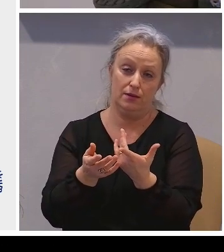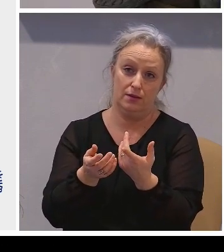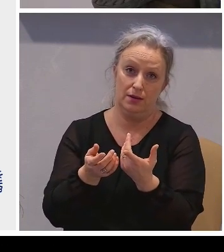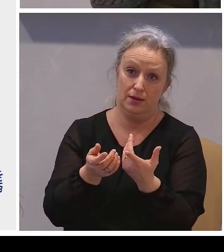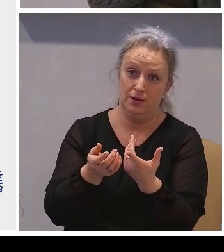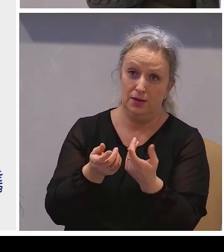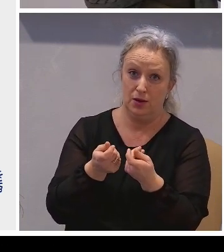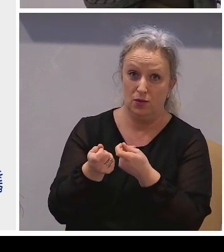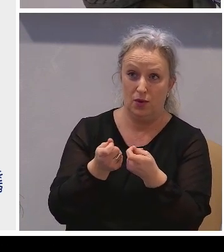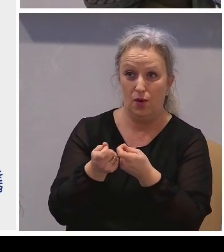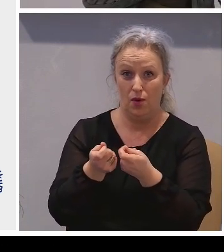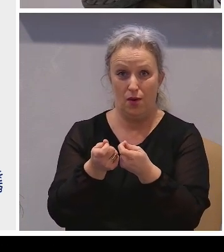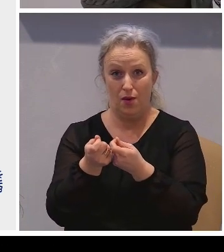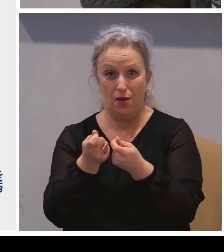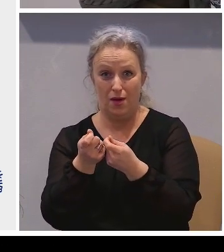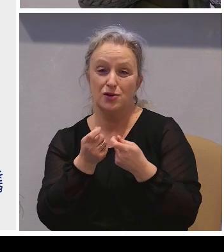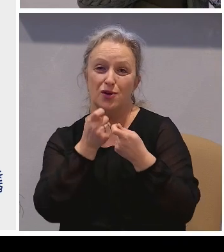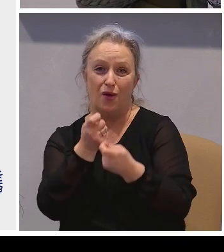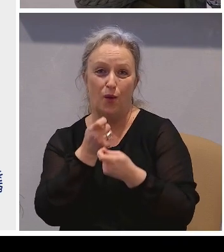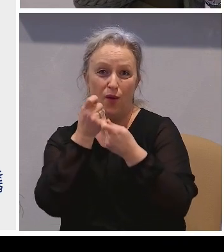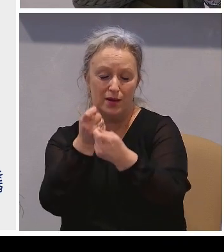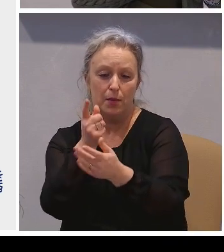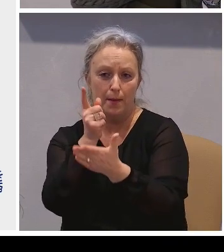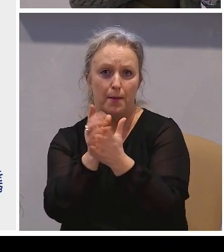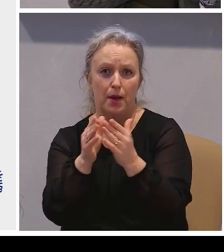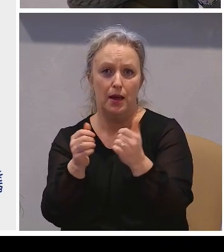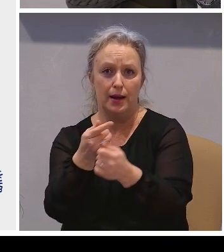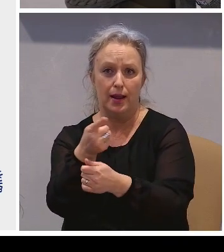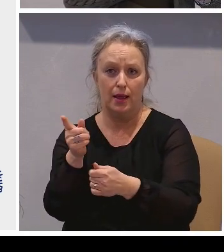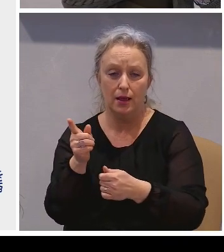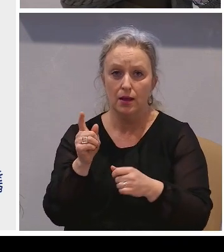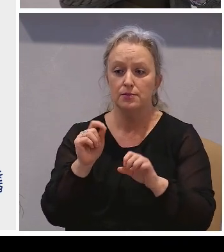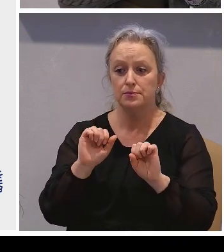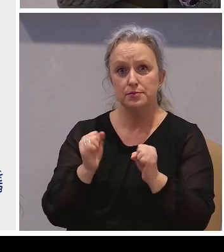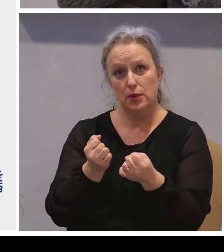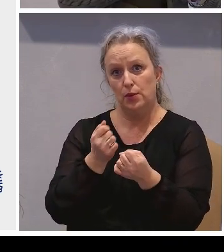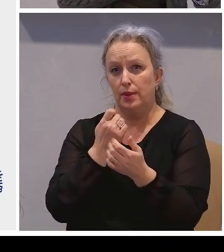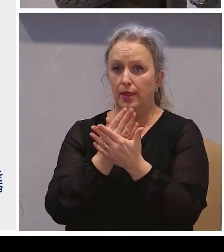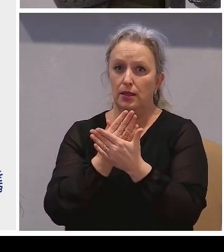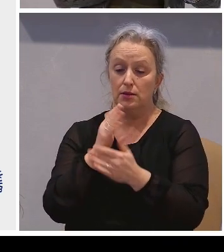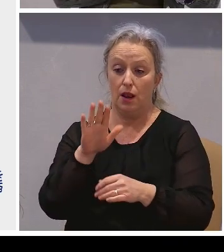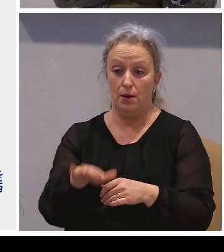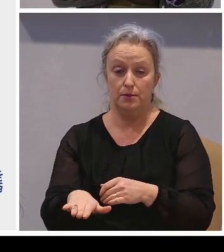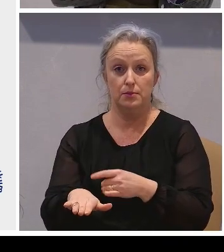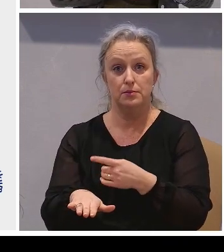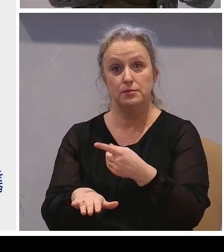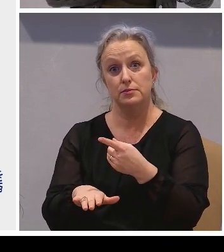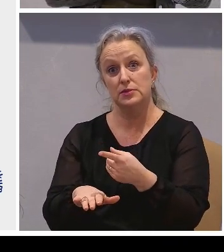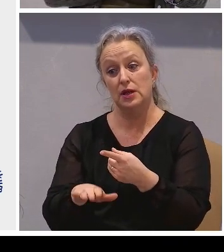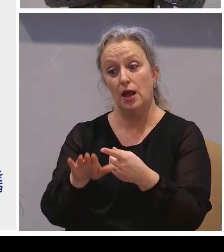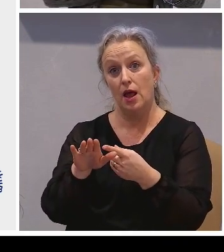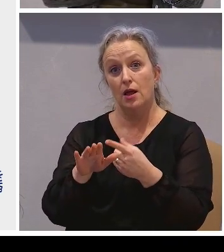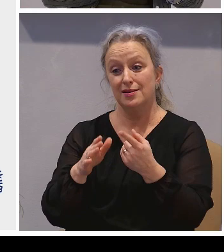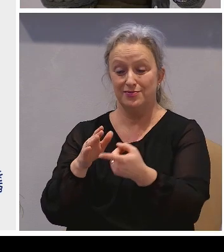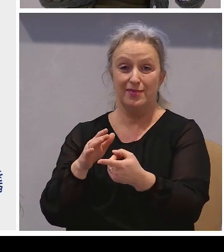roll, the et anda soovitusi, neurologist will have to take kui on on a family siis planning related role as well. lapse